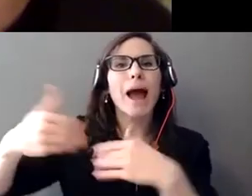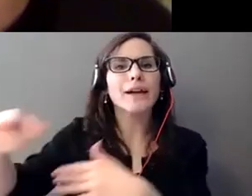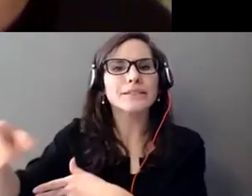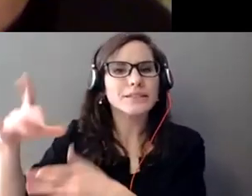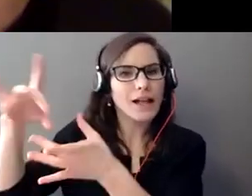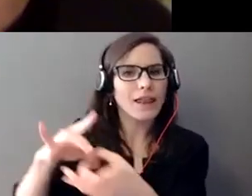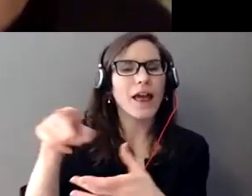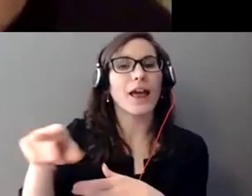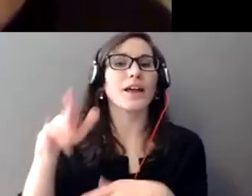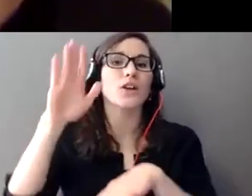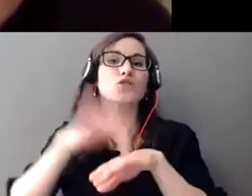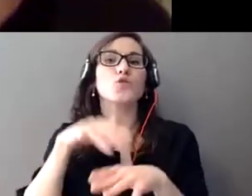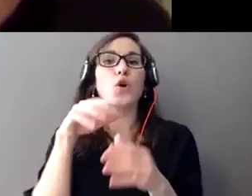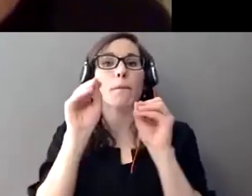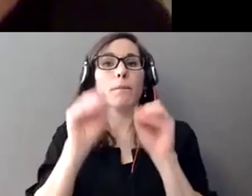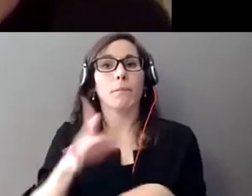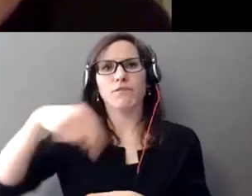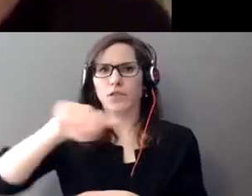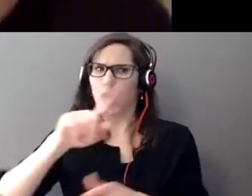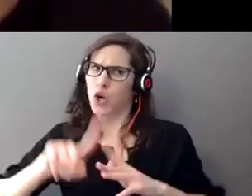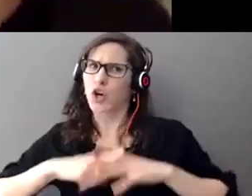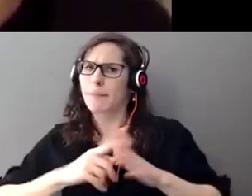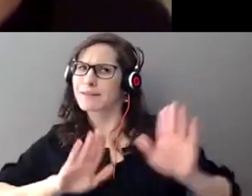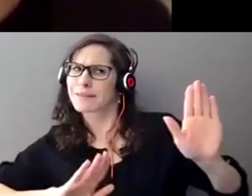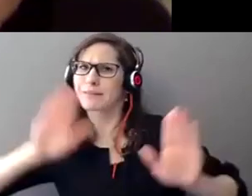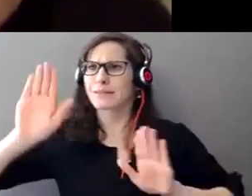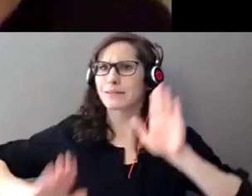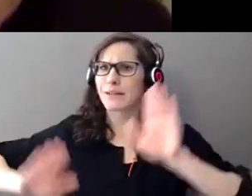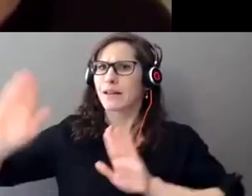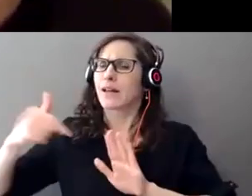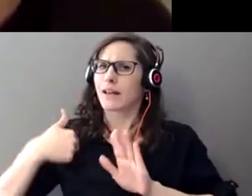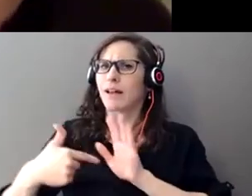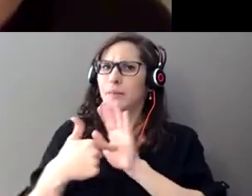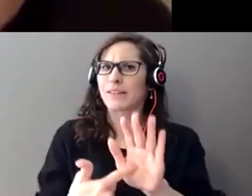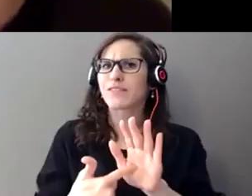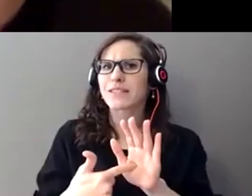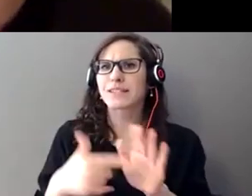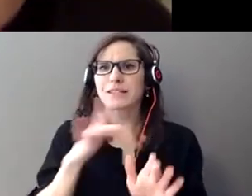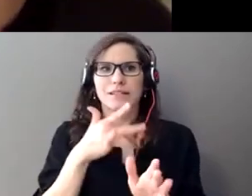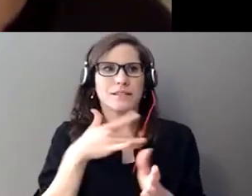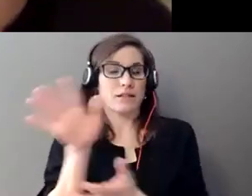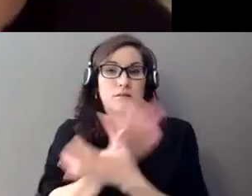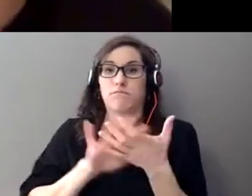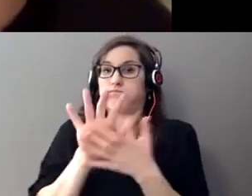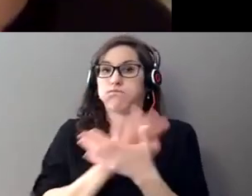commencent à se manifester et qui se sentent désemparés dans la gestion de cette